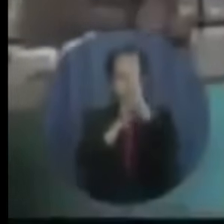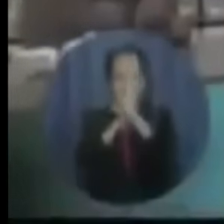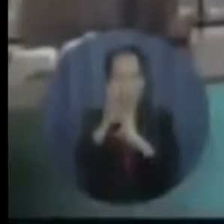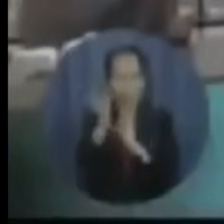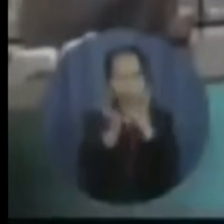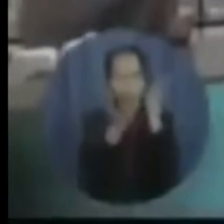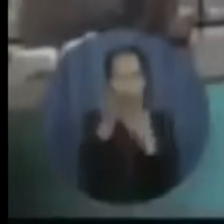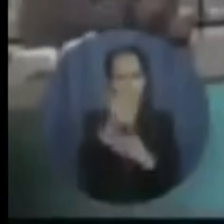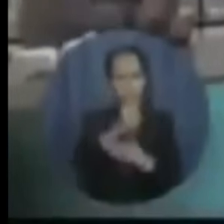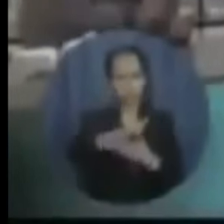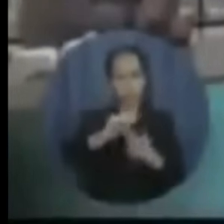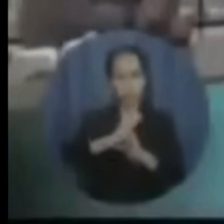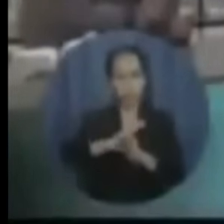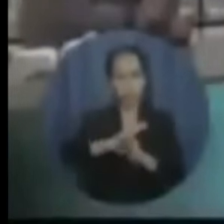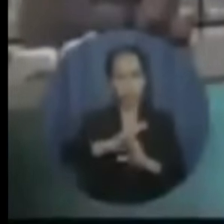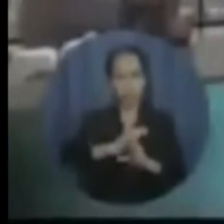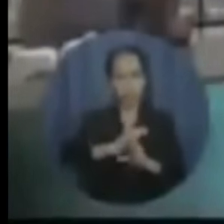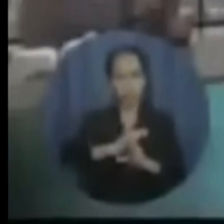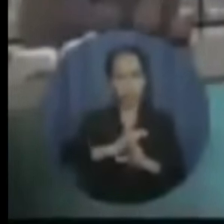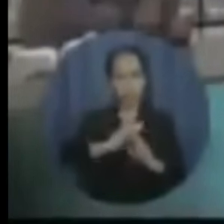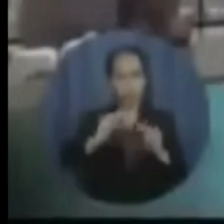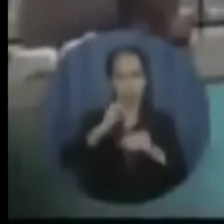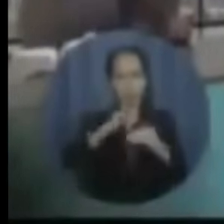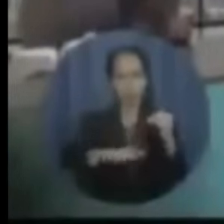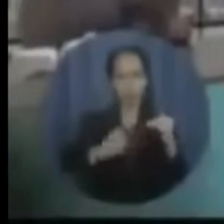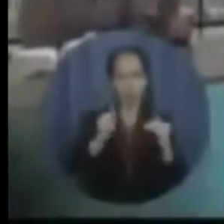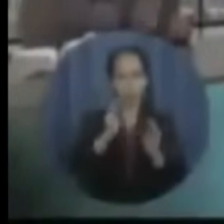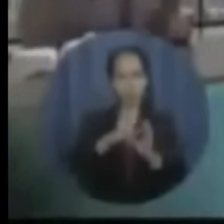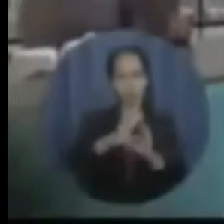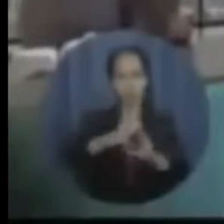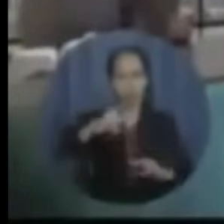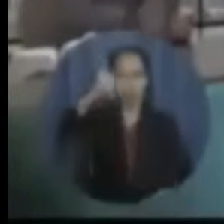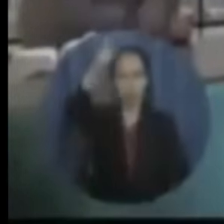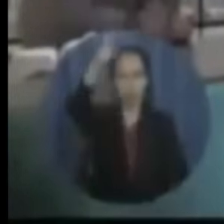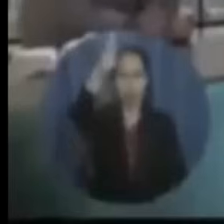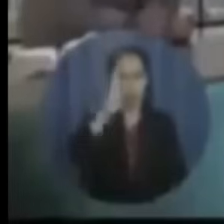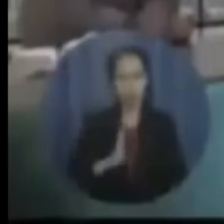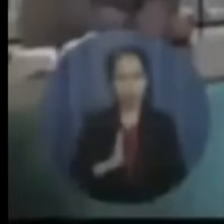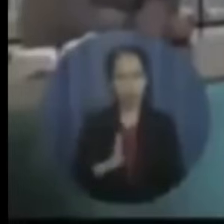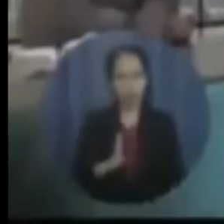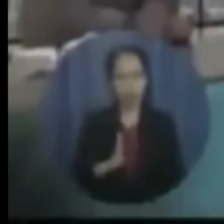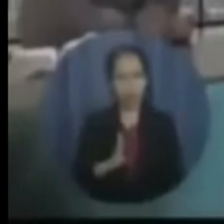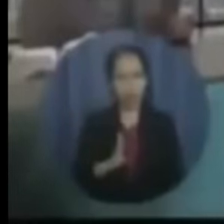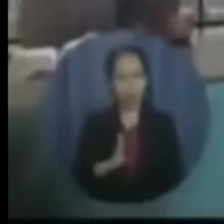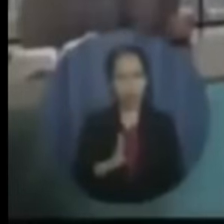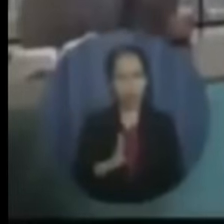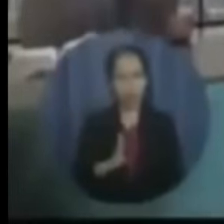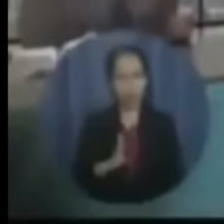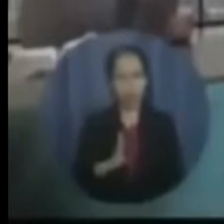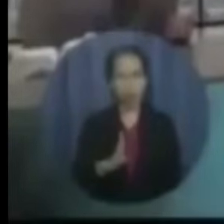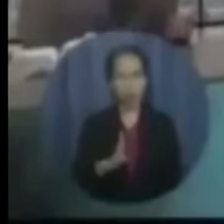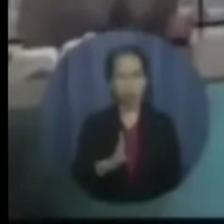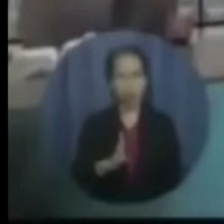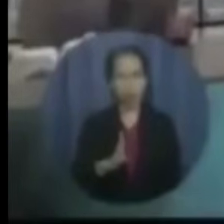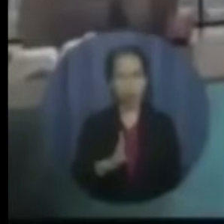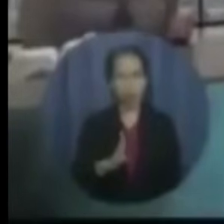simbandet siwande ing lelangan kesa king lina lang. Anong ninoing nuwan